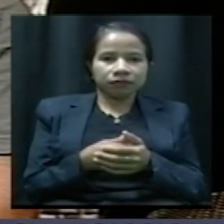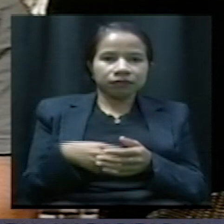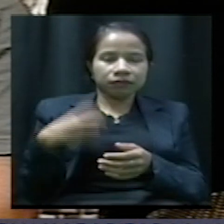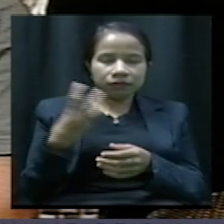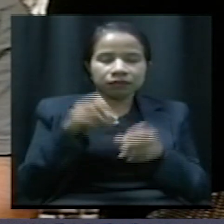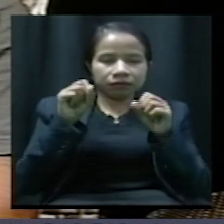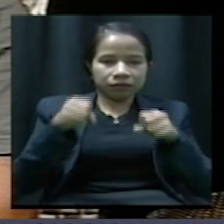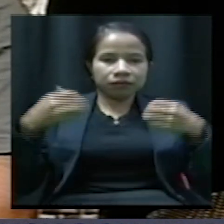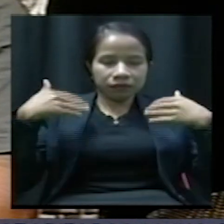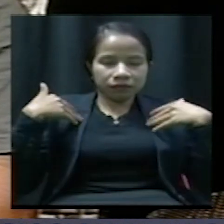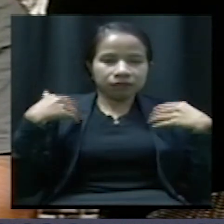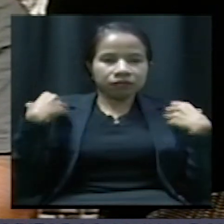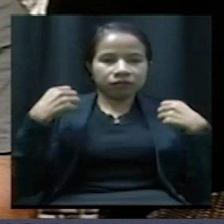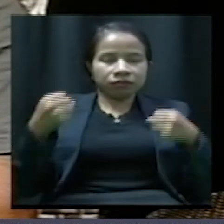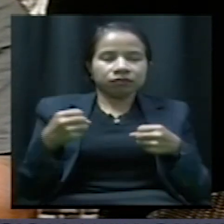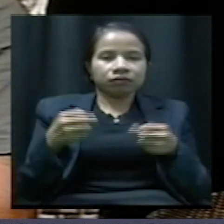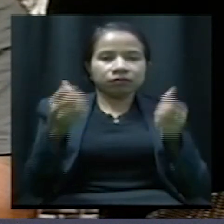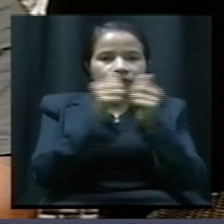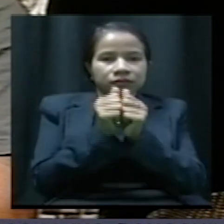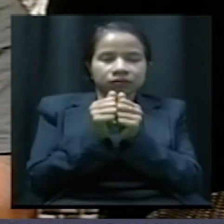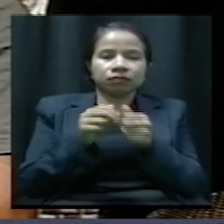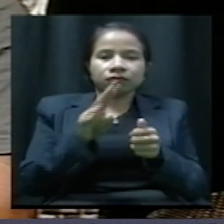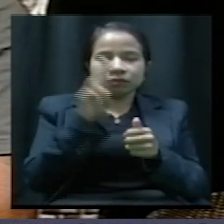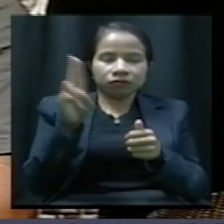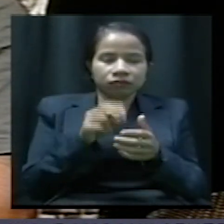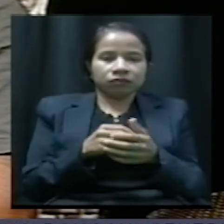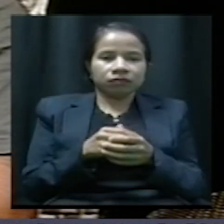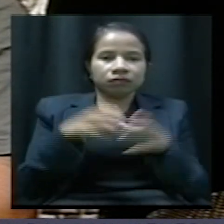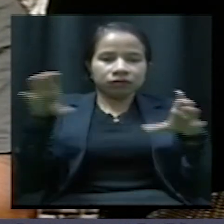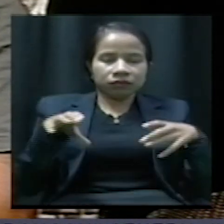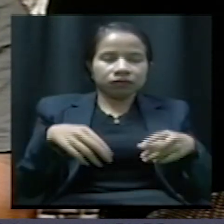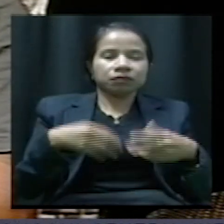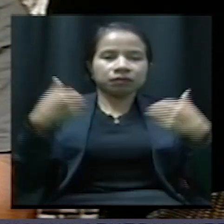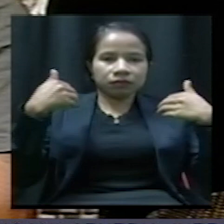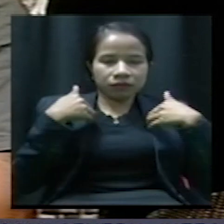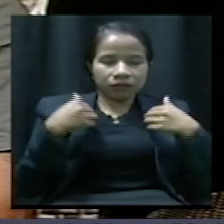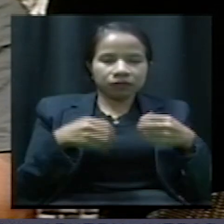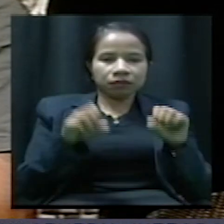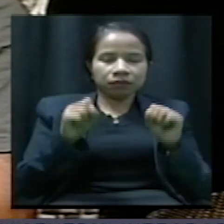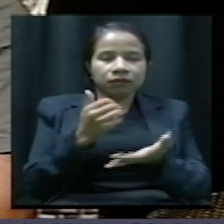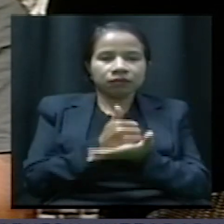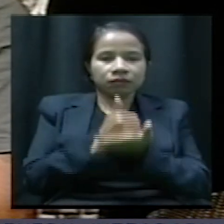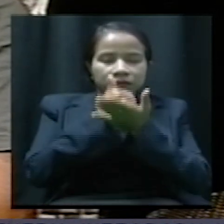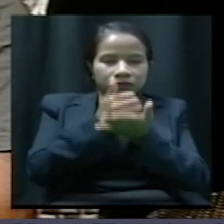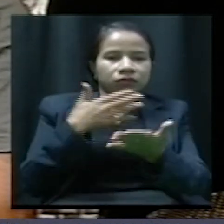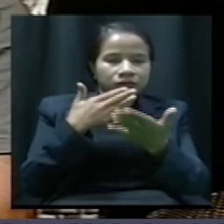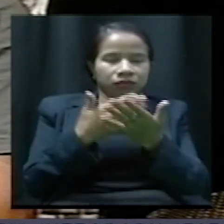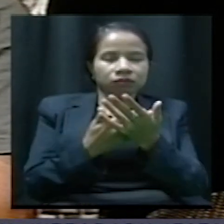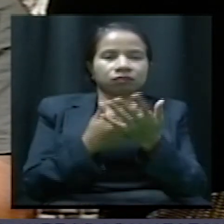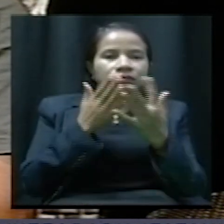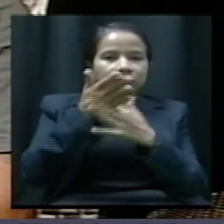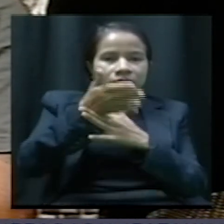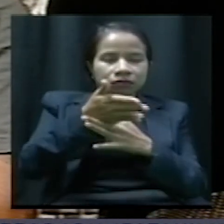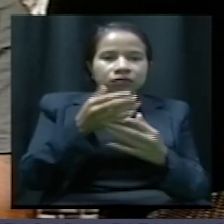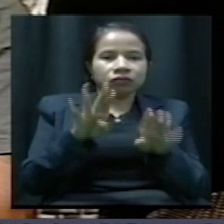bele ya forsa hamoto pia usa recurso nebe nebe ite iha bele fasilita di eklitan